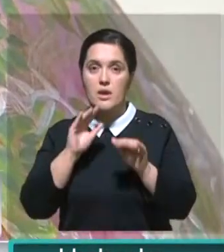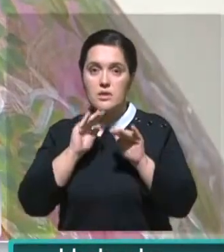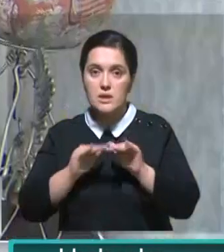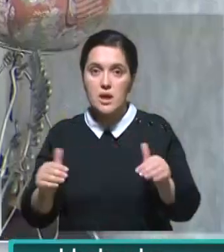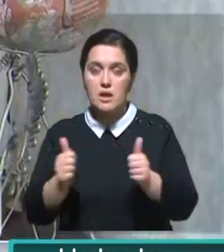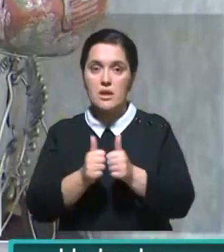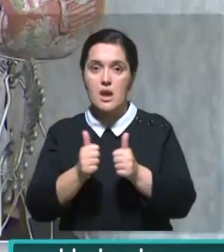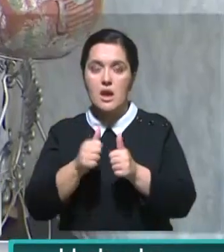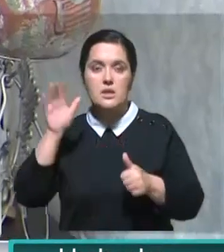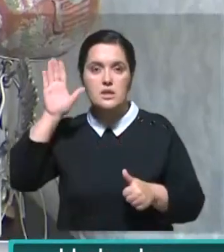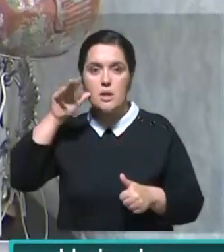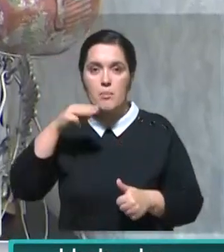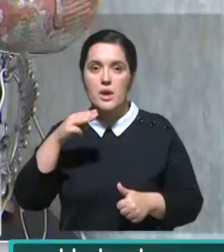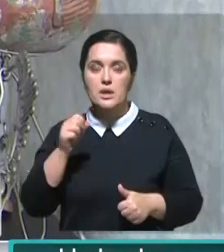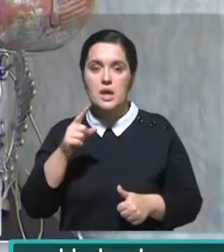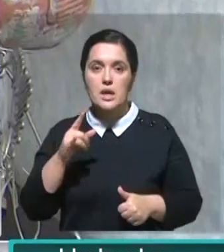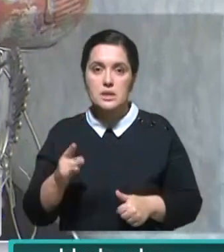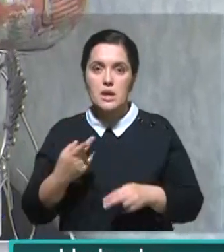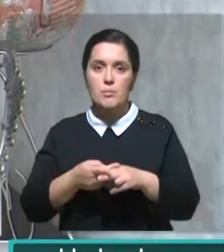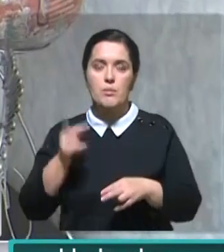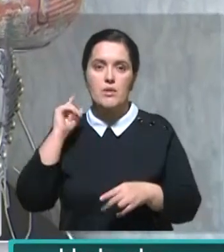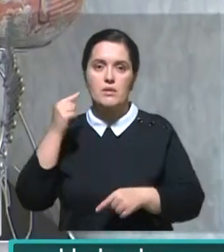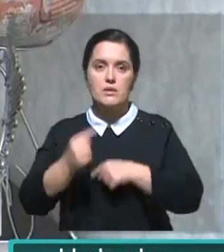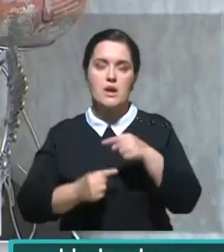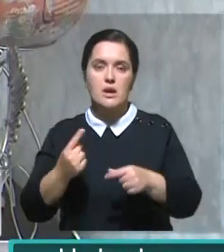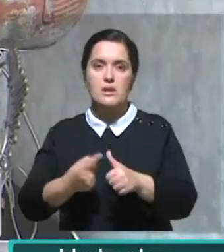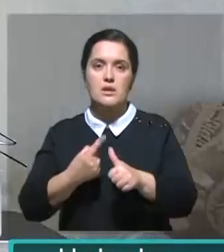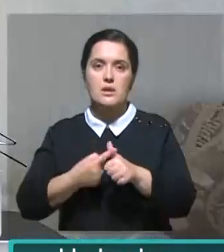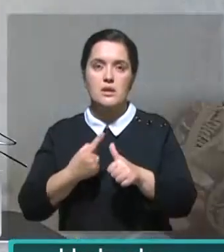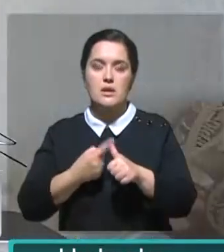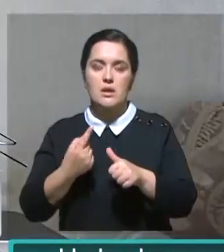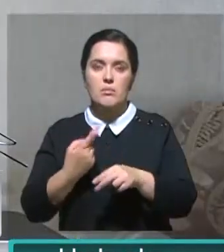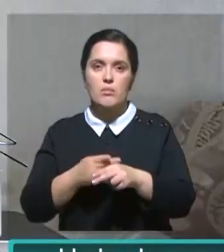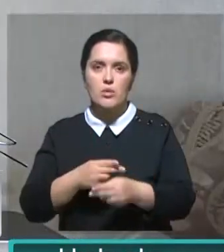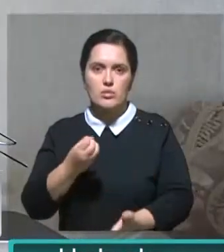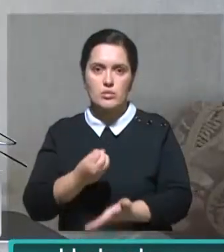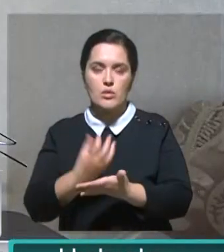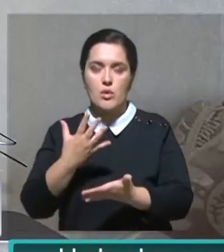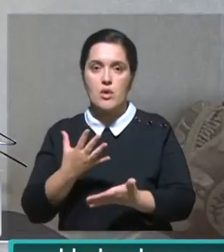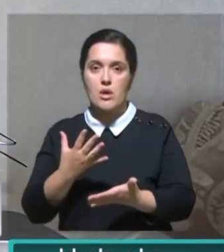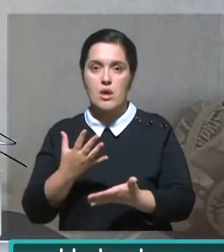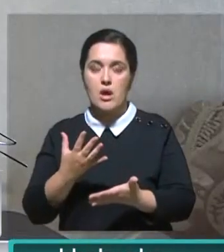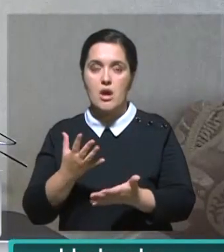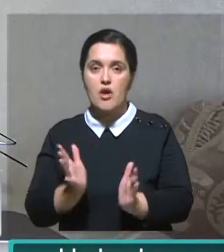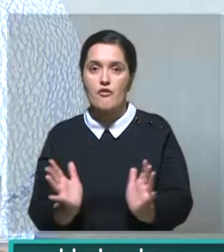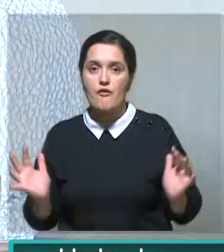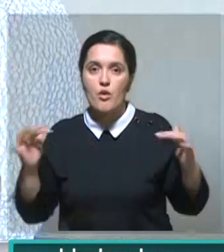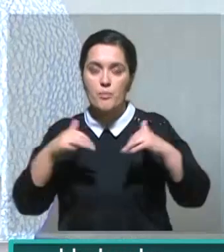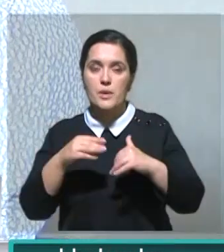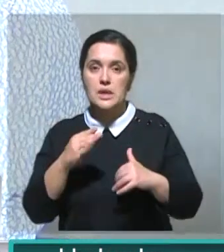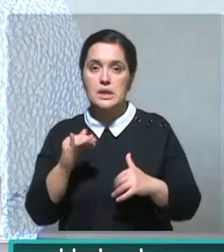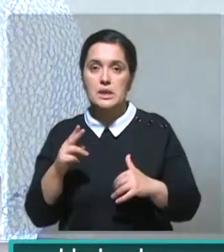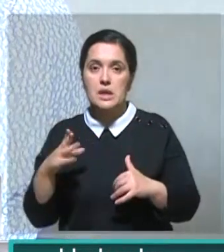тазы, казахская борзая, степные предки. Эту породу собак называли сокровищем вселенной. Форма тыквы позволяет